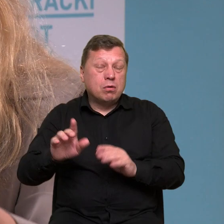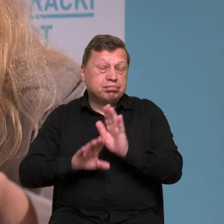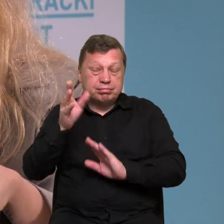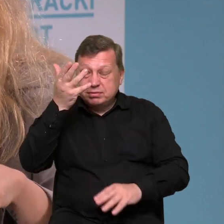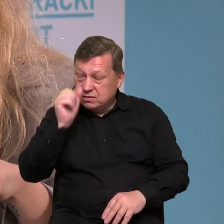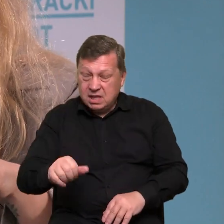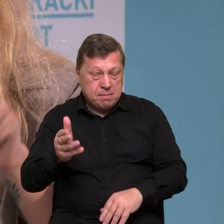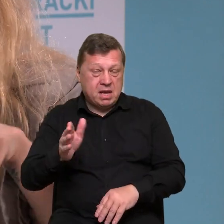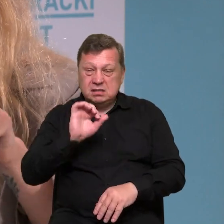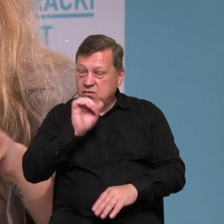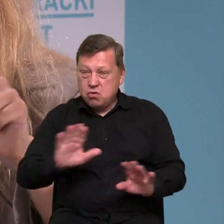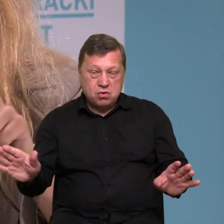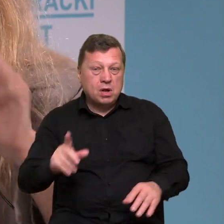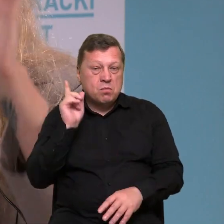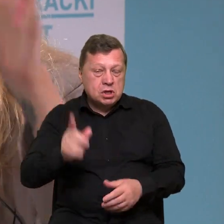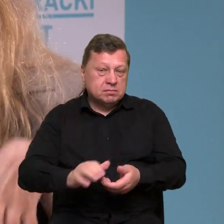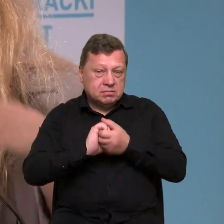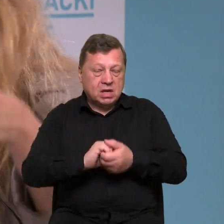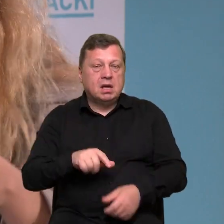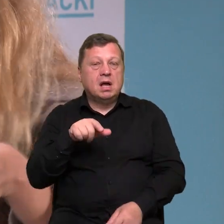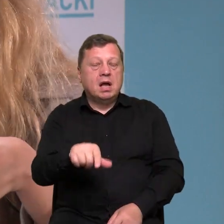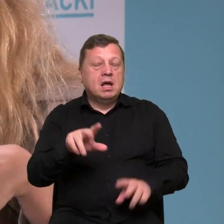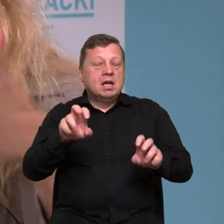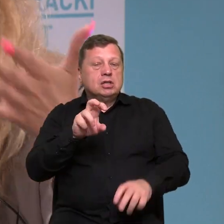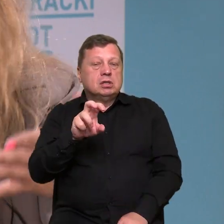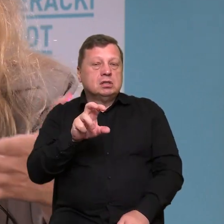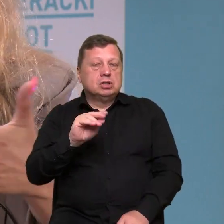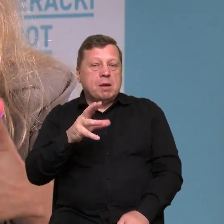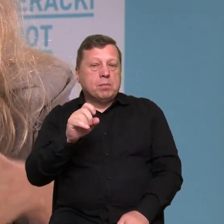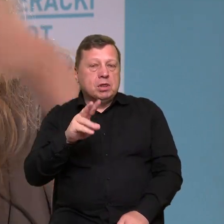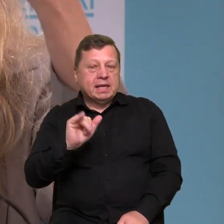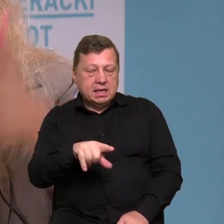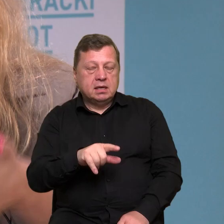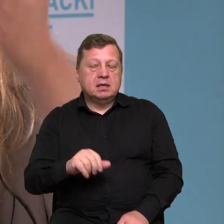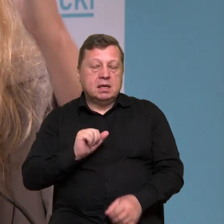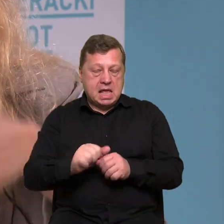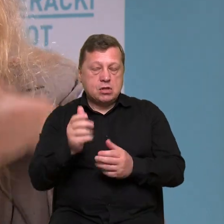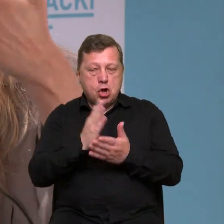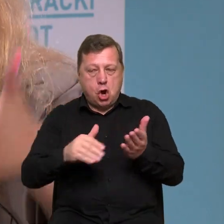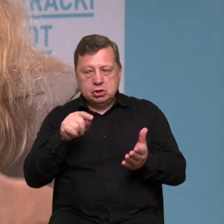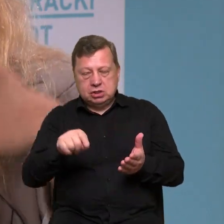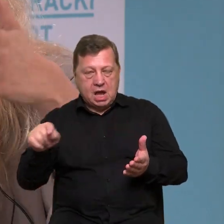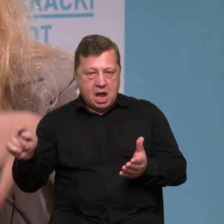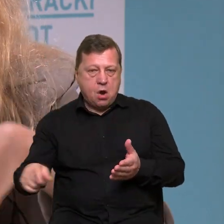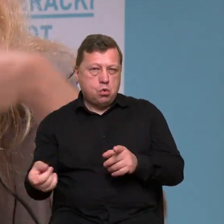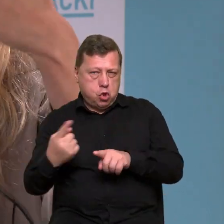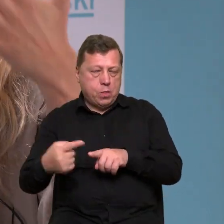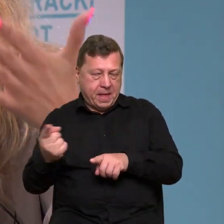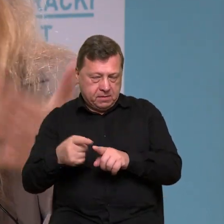Potrzeba solidarności. W wypadku czempionek chodzi o to, istnieją tam takie rozdziały